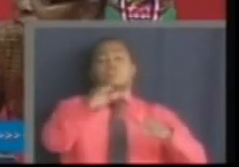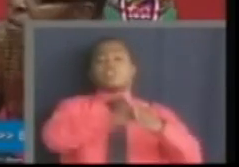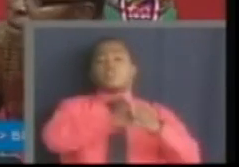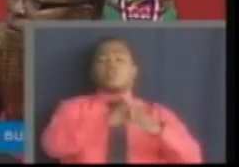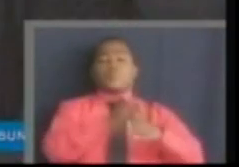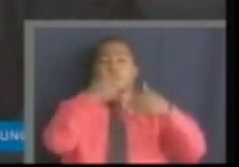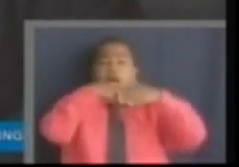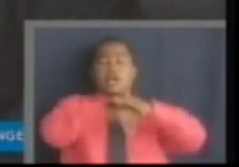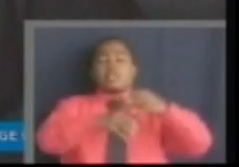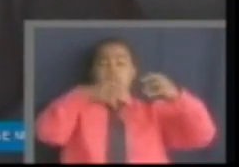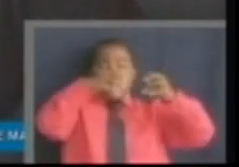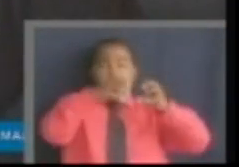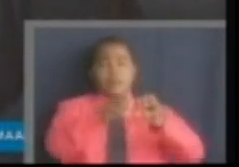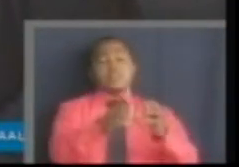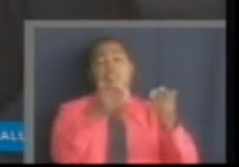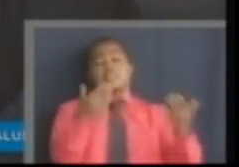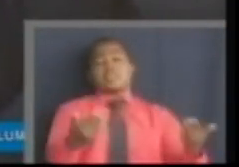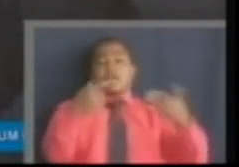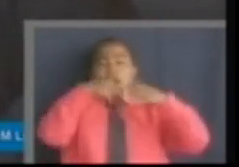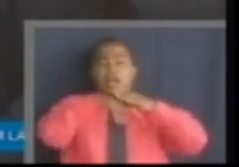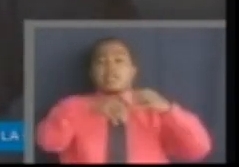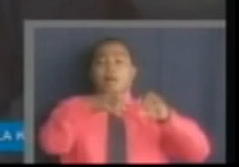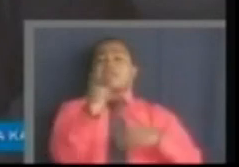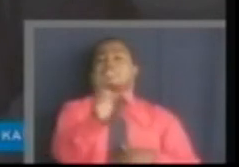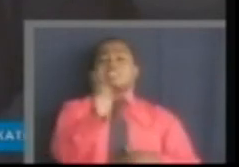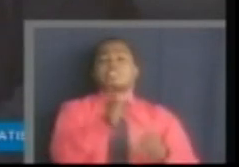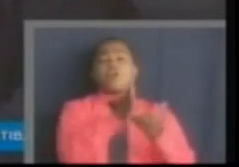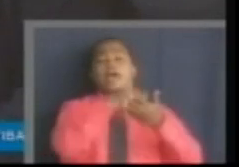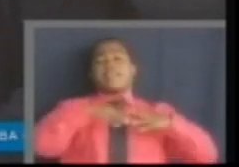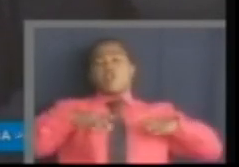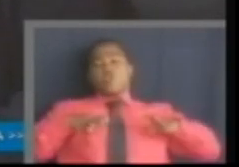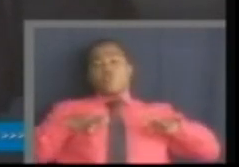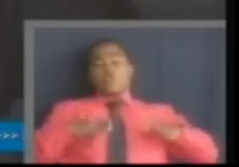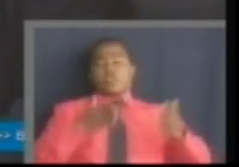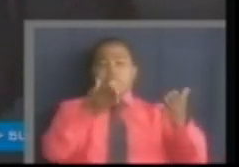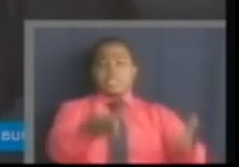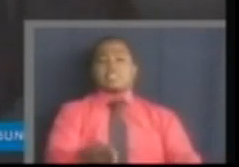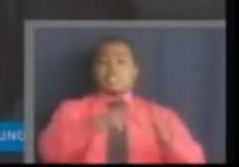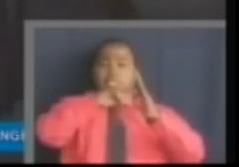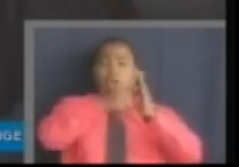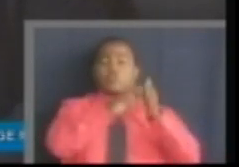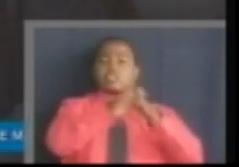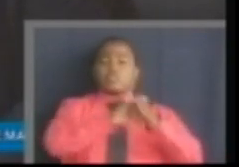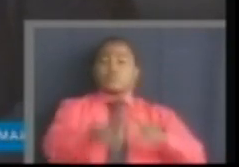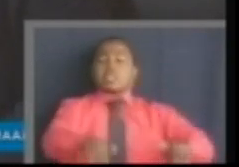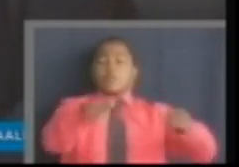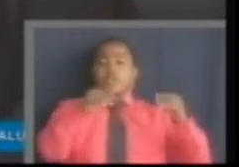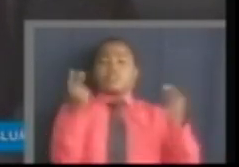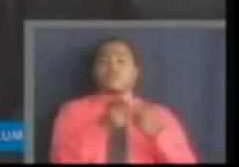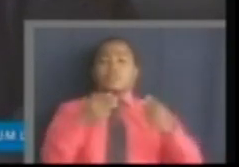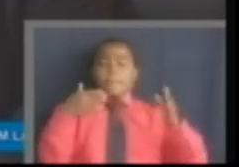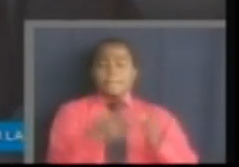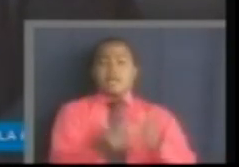kamati. Kwa hiyo kwenye kamati sio eneo huru. Kanuni zinazotumika bungeni zitumike pia kwenye kamati. Kwa hiyo